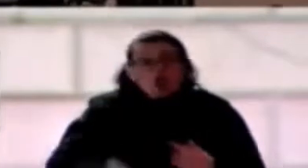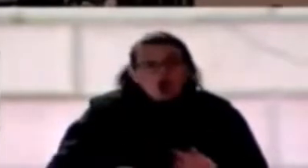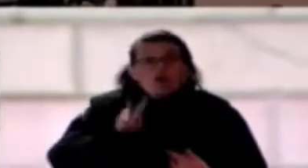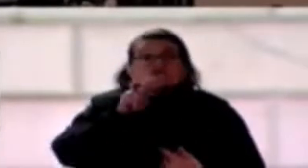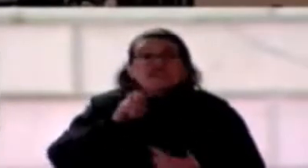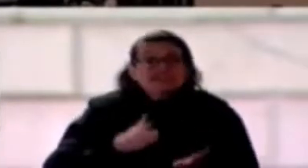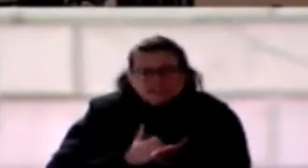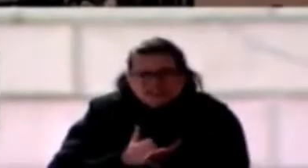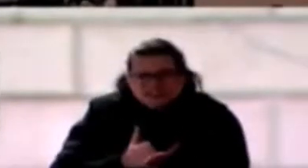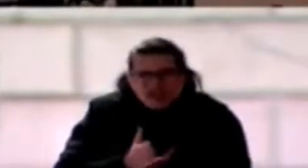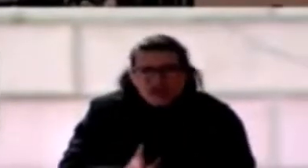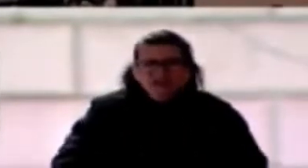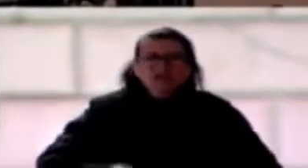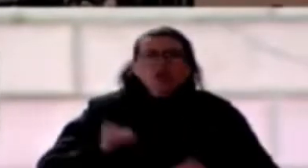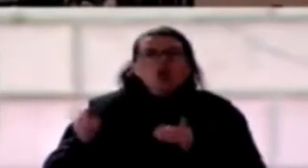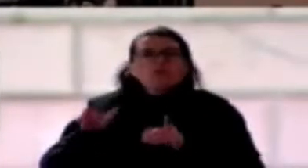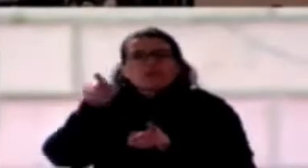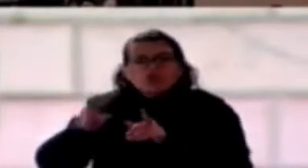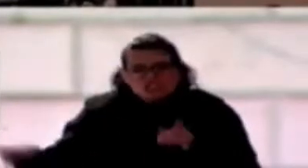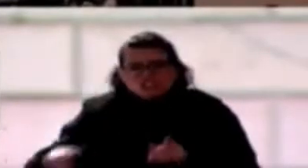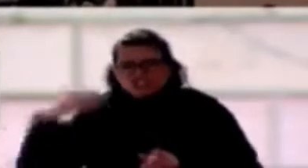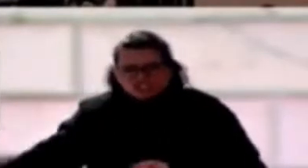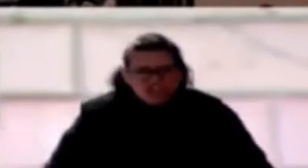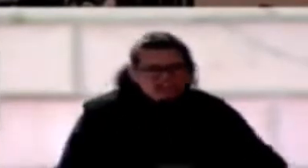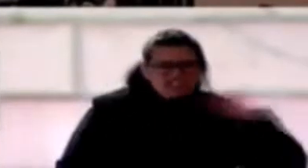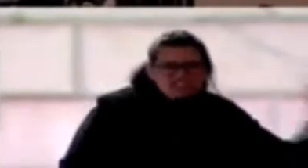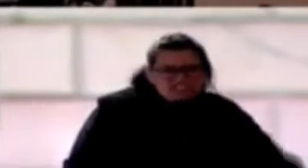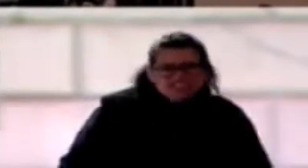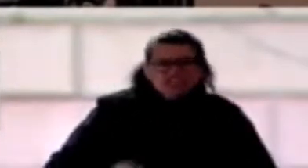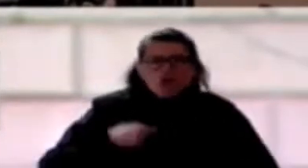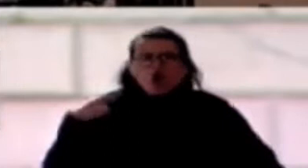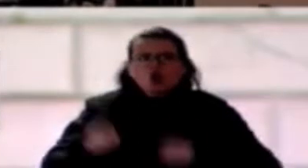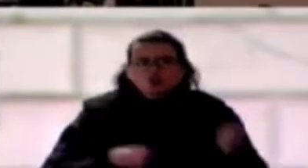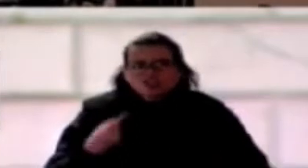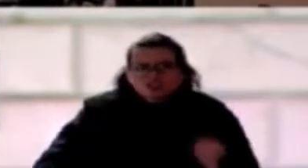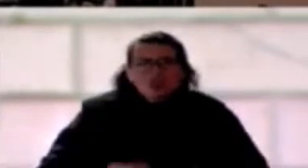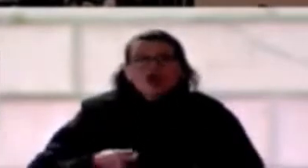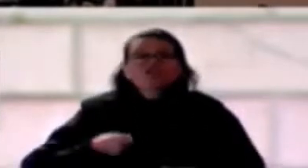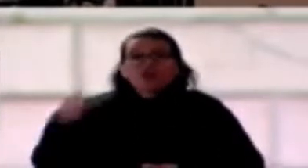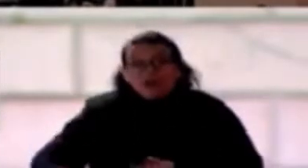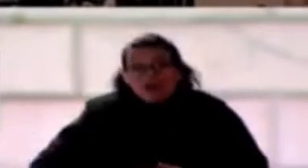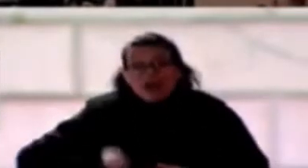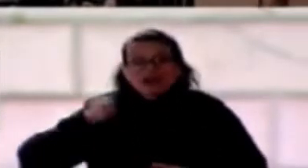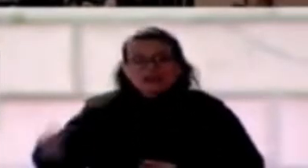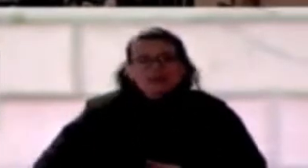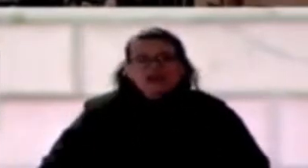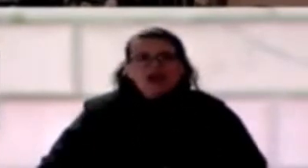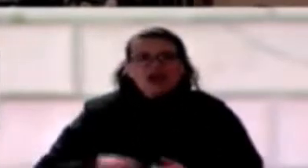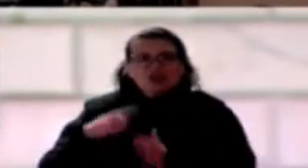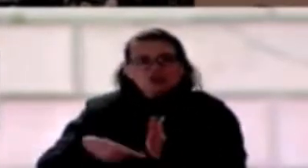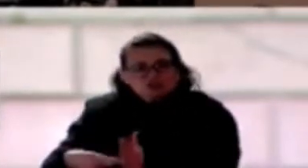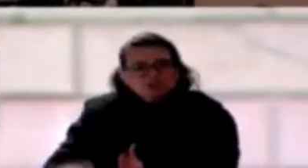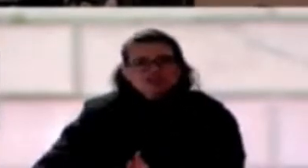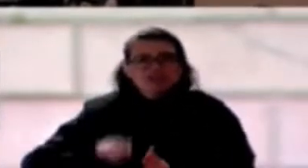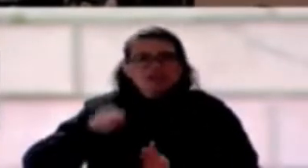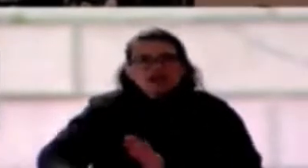per vent'anni politici di destra e di sinistra hanno continuato a pagare le cambiali e ancora oggi le pagano, ancora